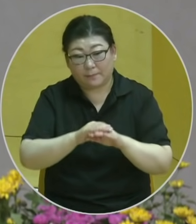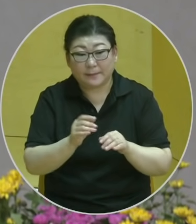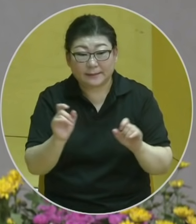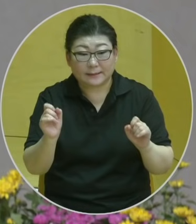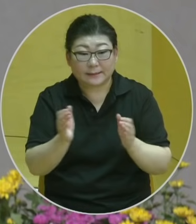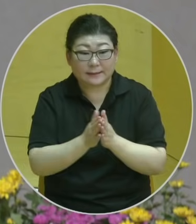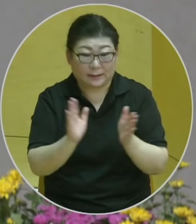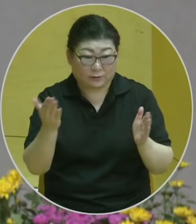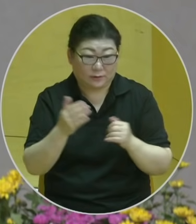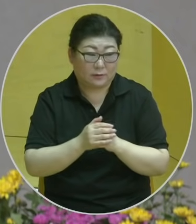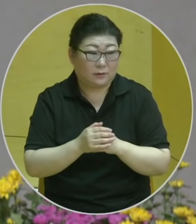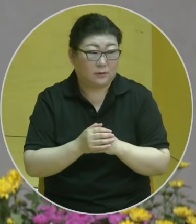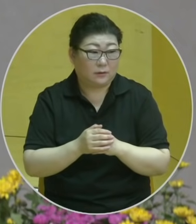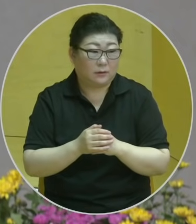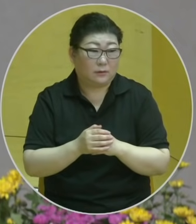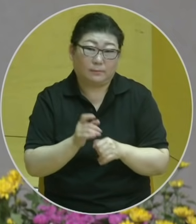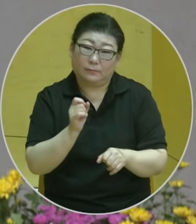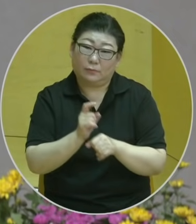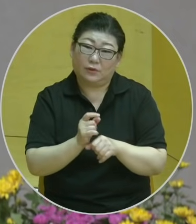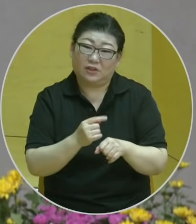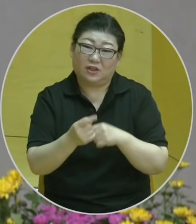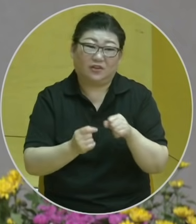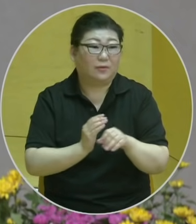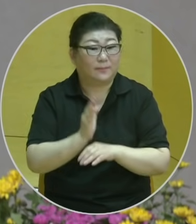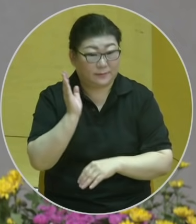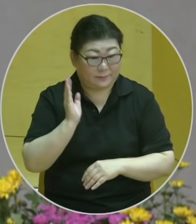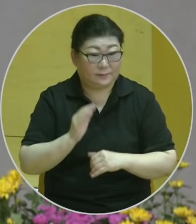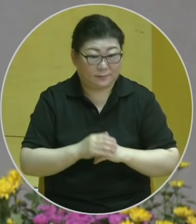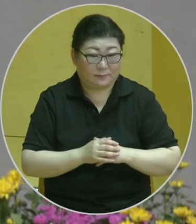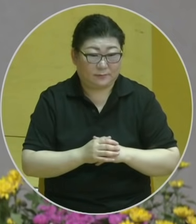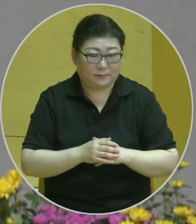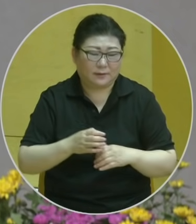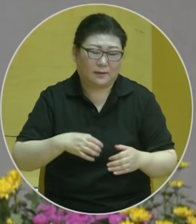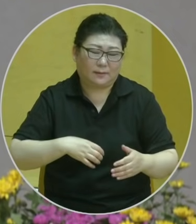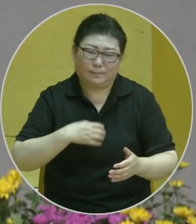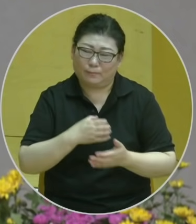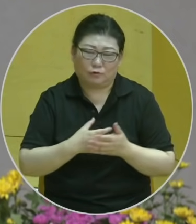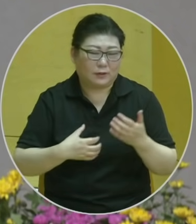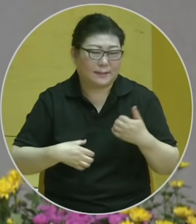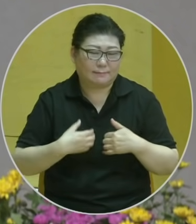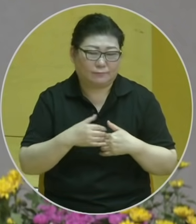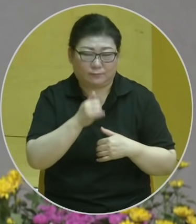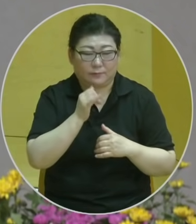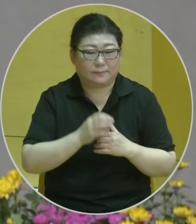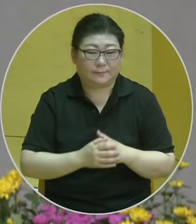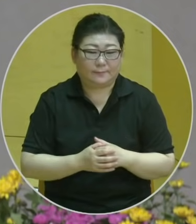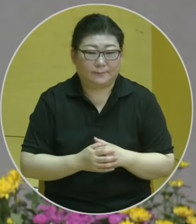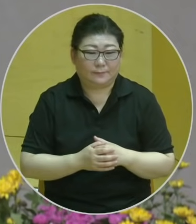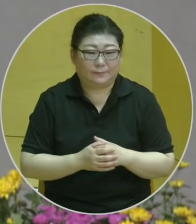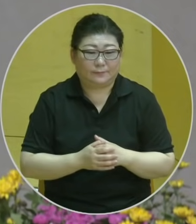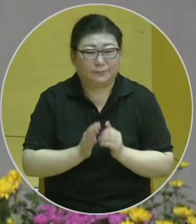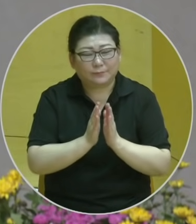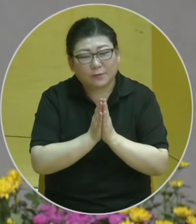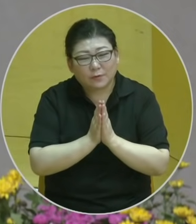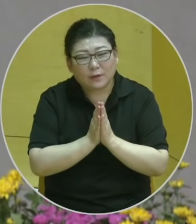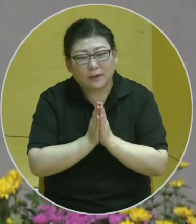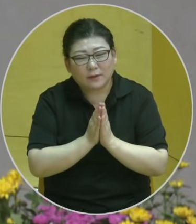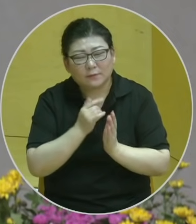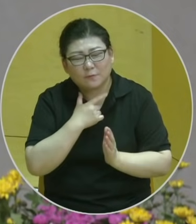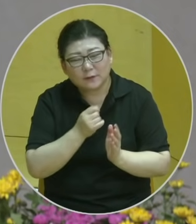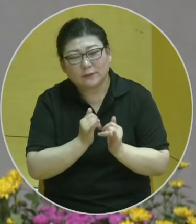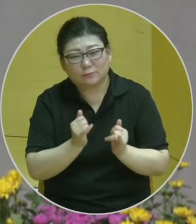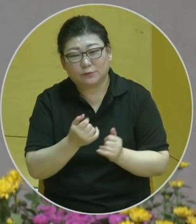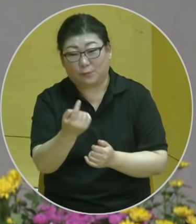거의 1년 넘어서 시작되었죠. 참 감격과 기쁨이 우리 가운데 있었습니다. 여러분 기도하실 분들 오셔서